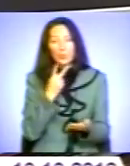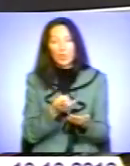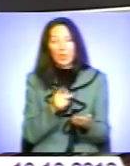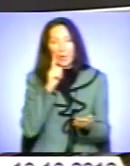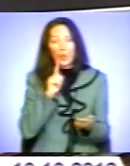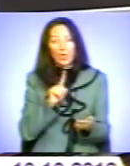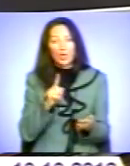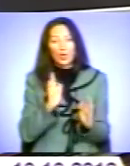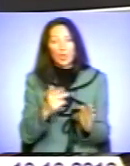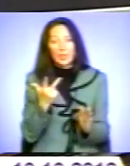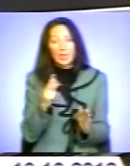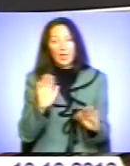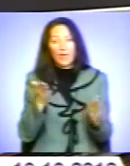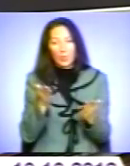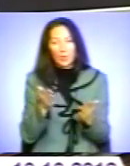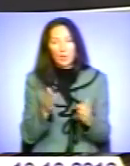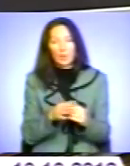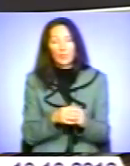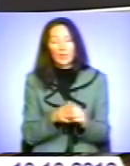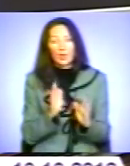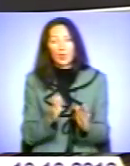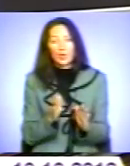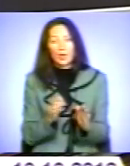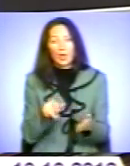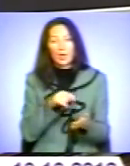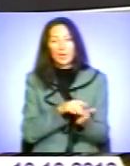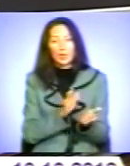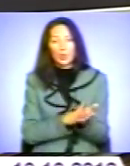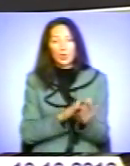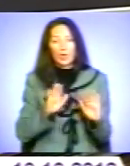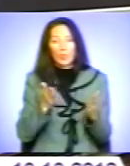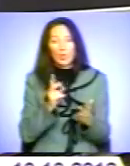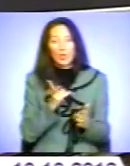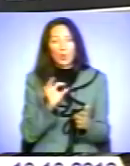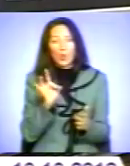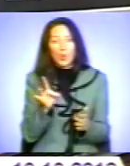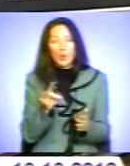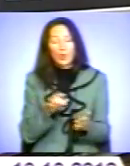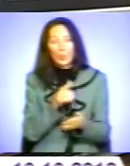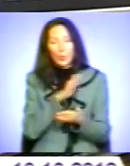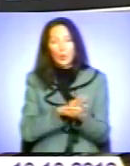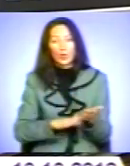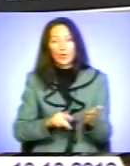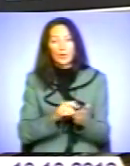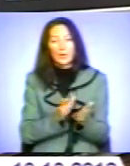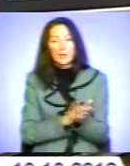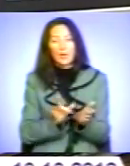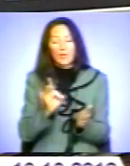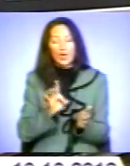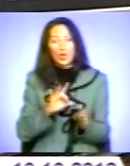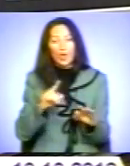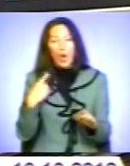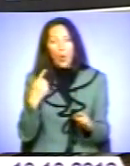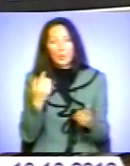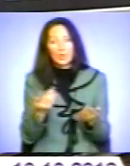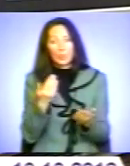що тільки 3 випадки. Хоча реєструються випадки кору, продовжують реєструватися в районах області і, можливо, що сюди